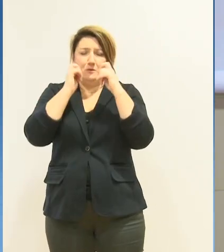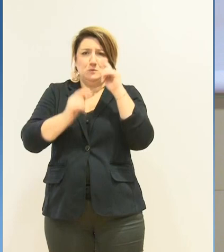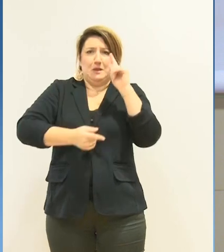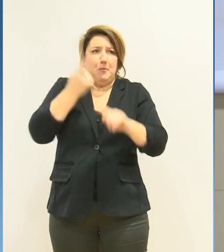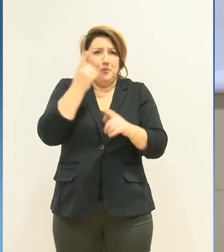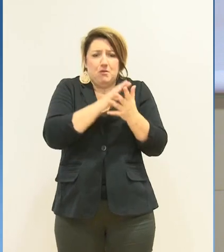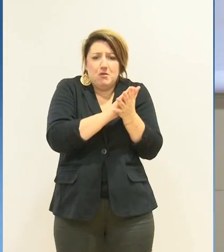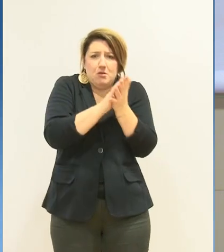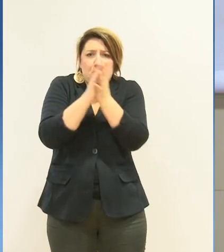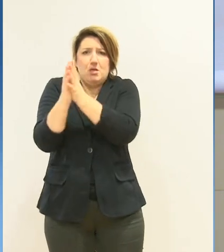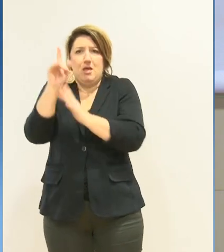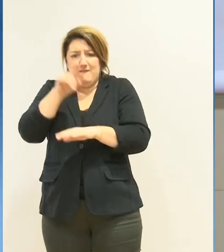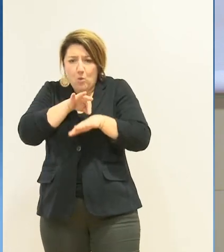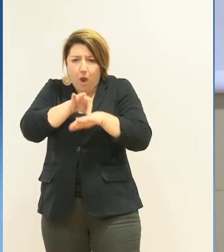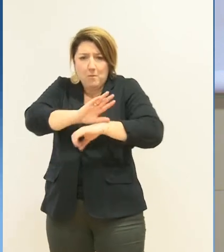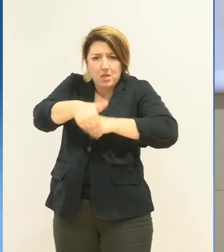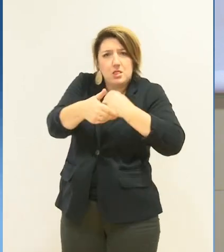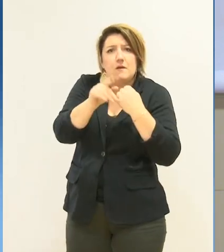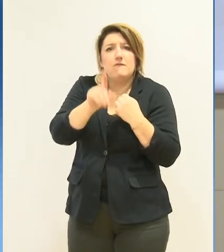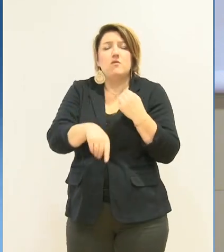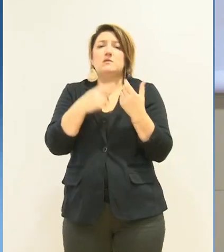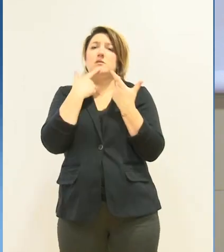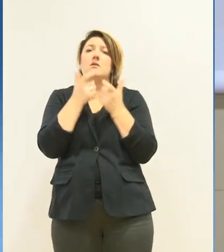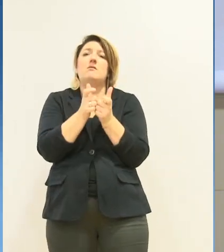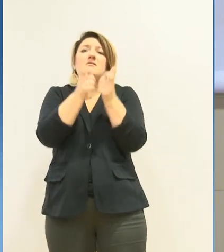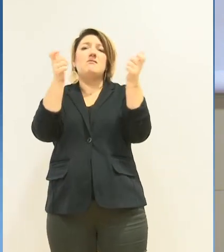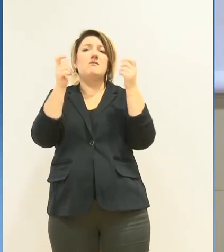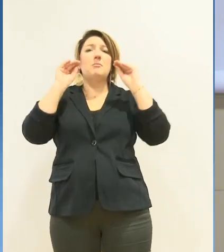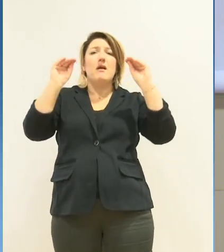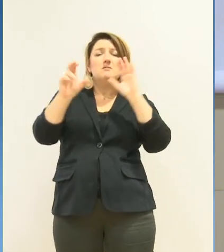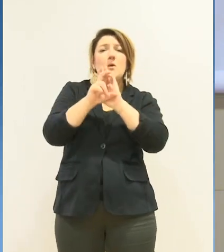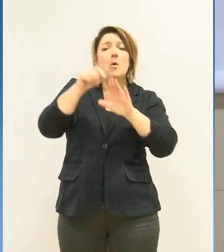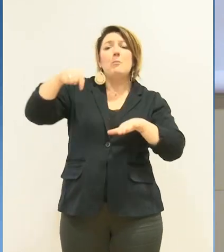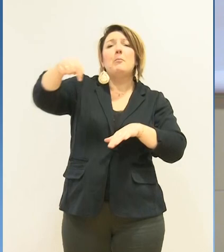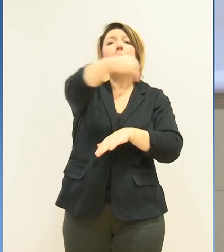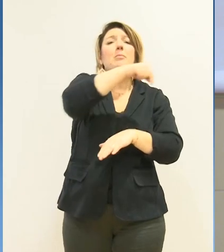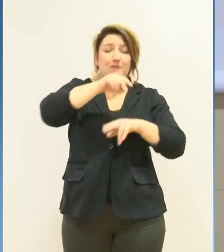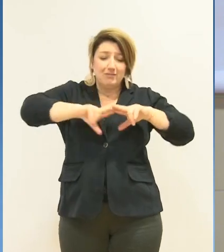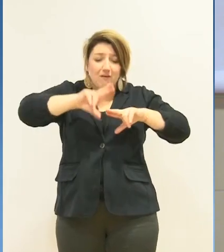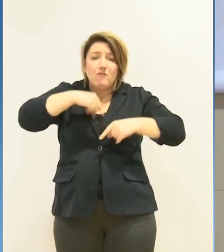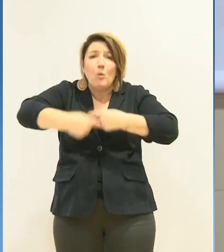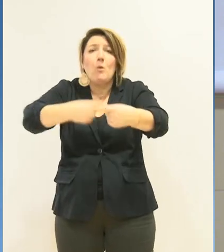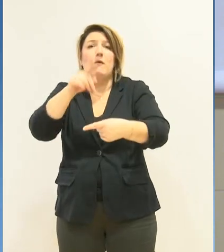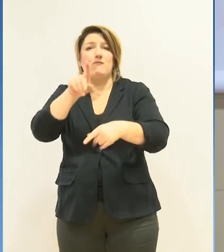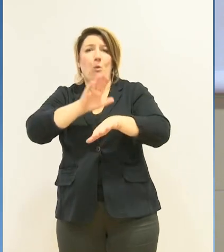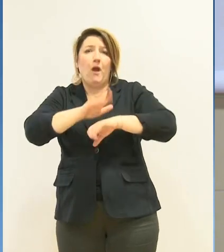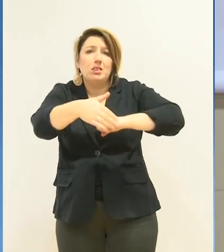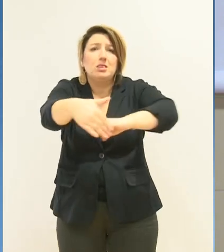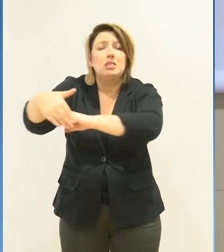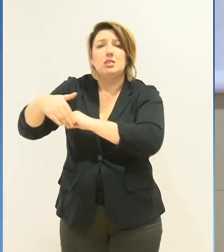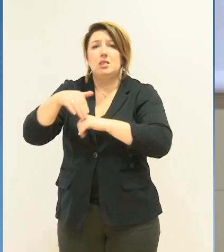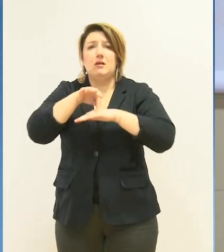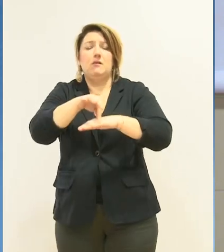est d'accompagner au mieux le commerce de bois pendant cette période notamment cette période de travaux après concertation nous avons